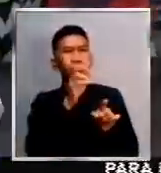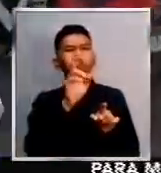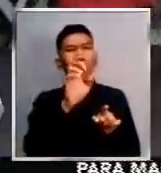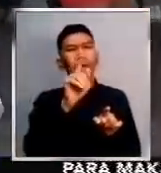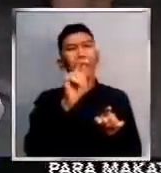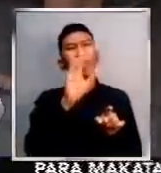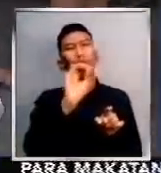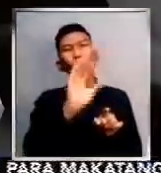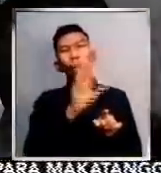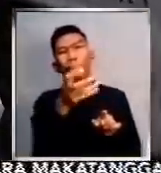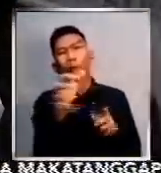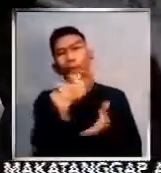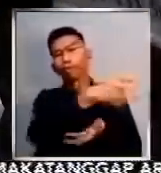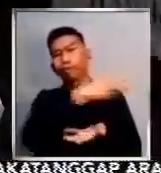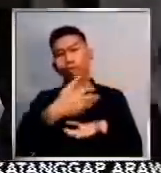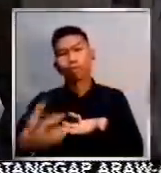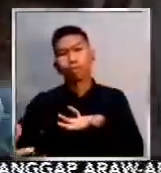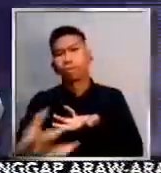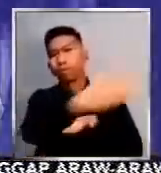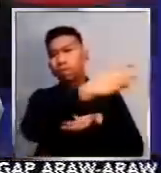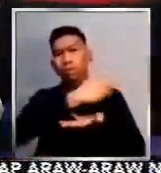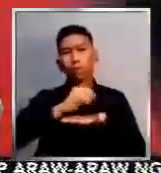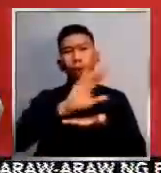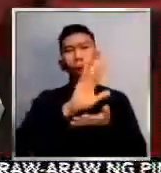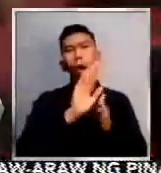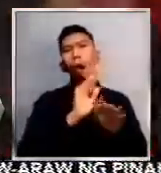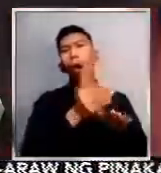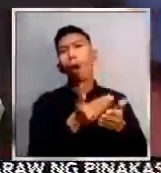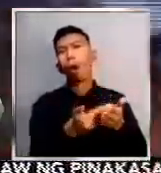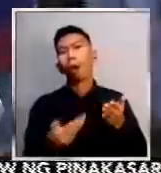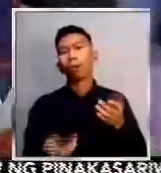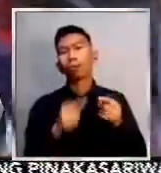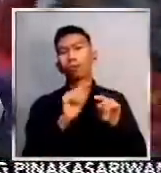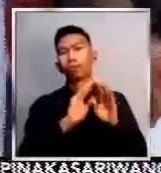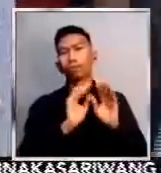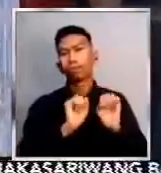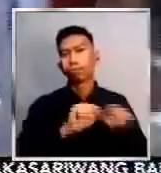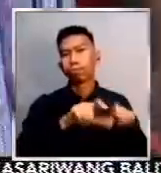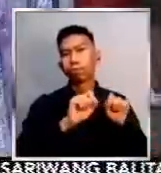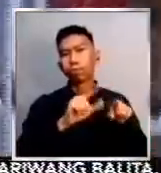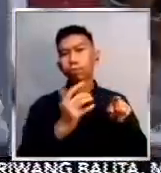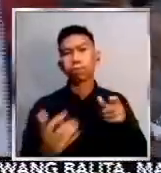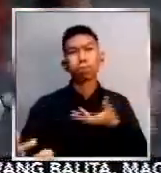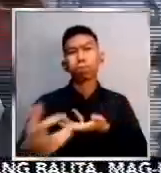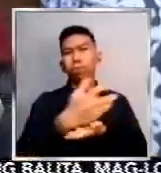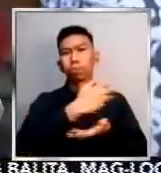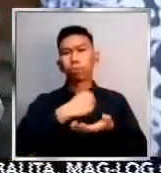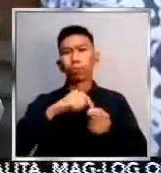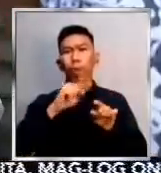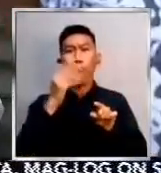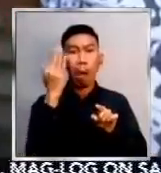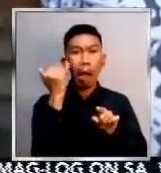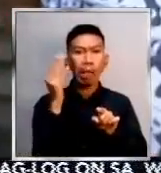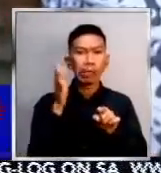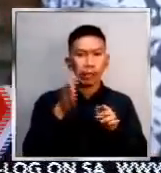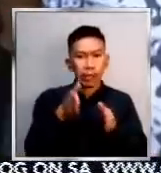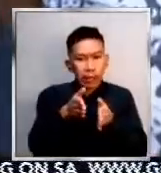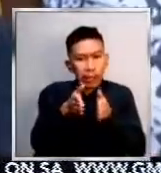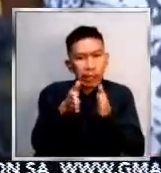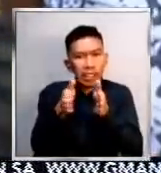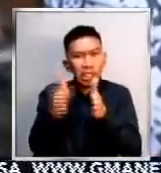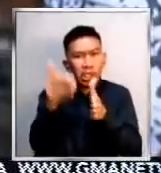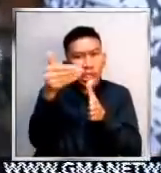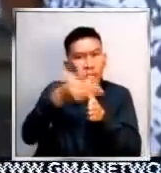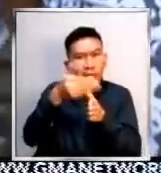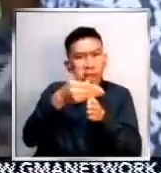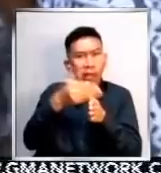mga panindang inilabas mula sa mga tindahan, kinumpiska rin dahil sa obstruction sa bangketa. May peso naman po kami sa loob. Wala